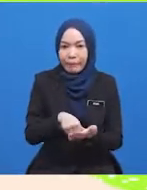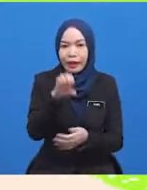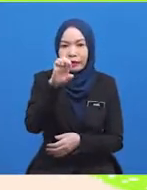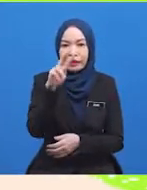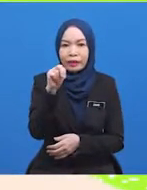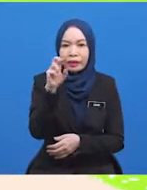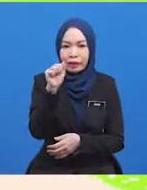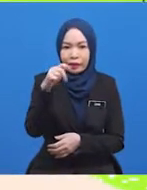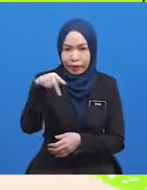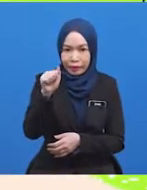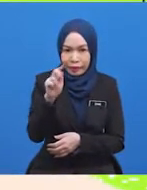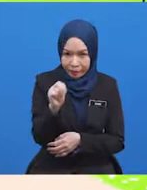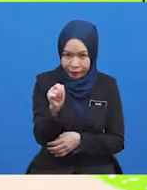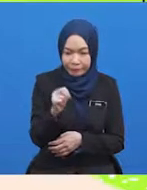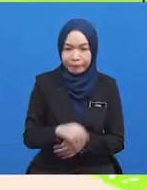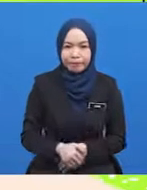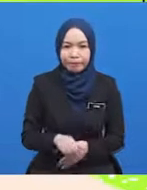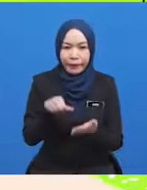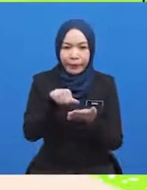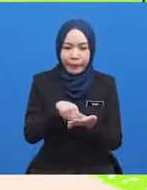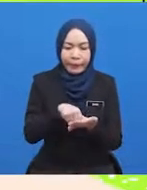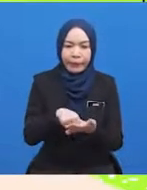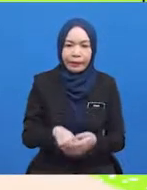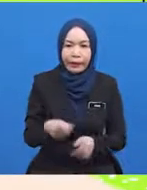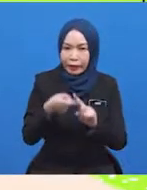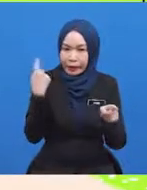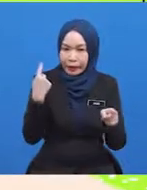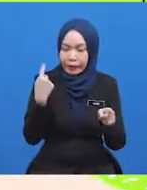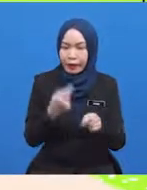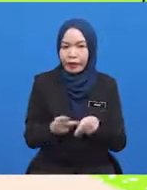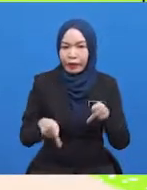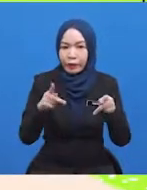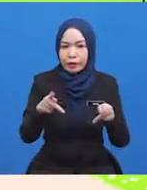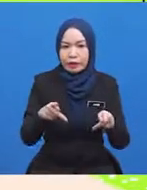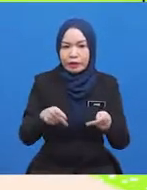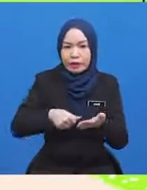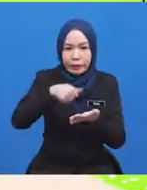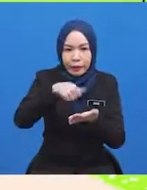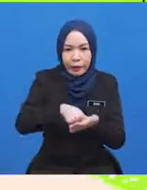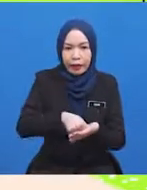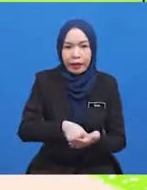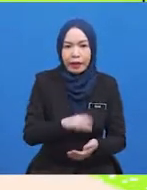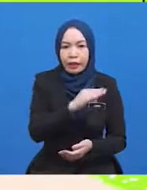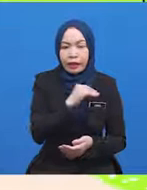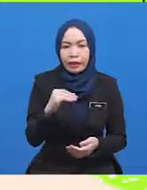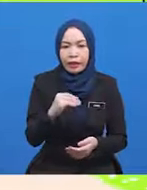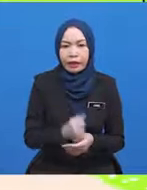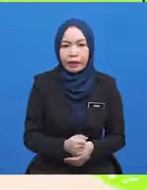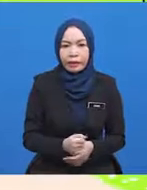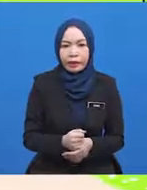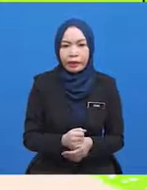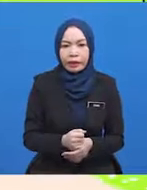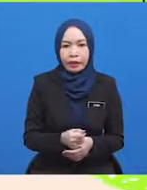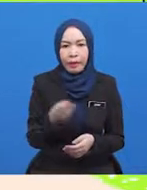Batuan enapan terhasil daripada proses pemadatan dan penyiminan bahan